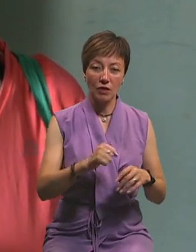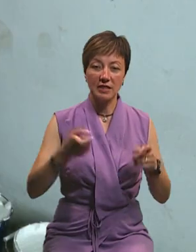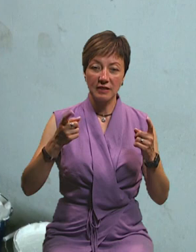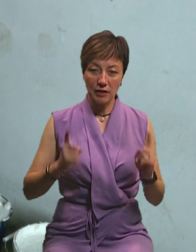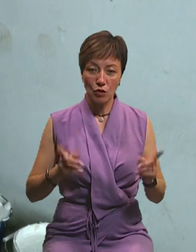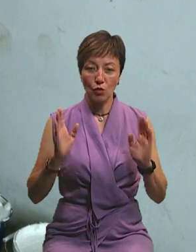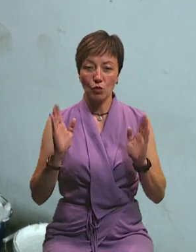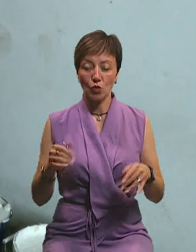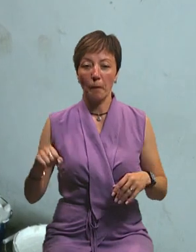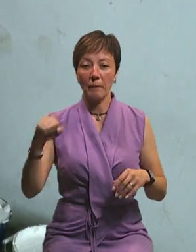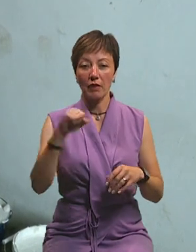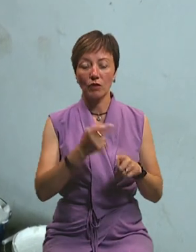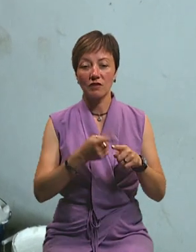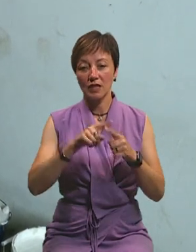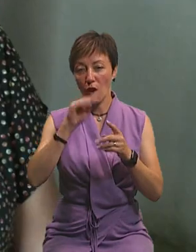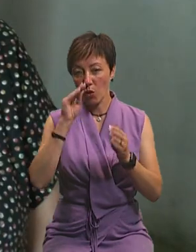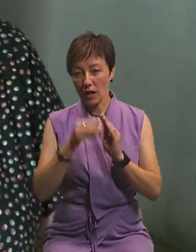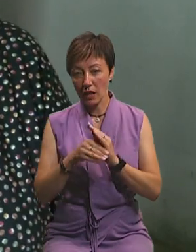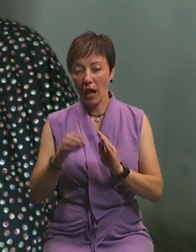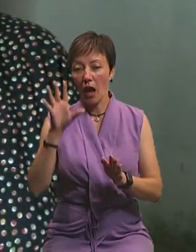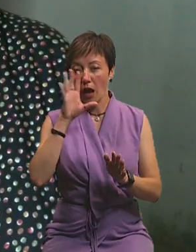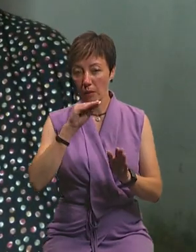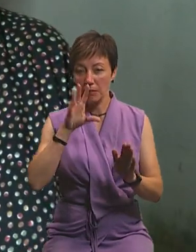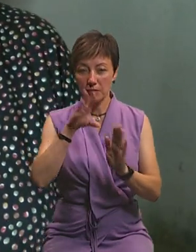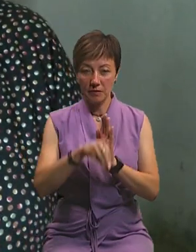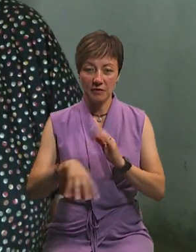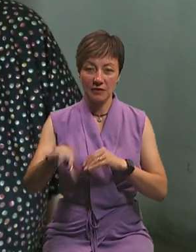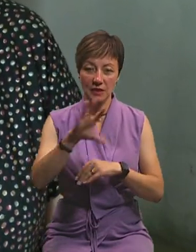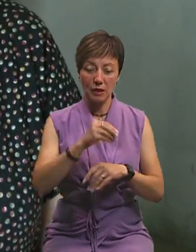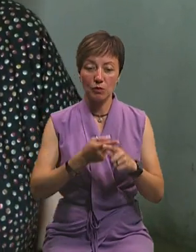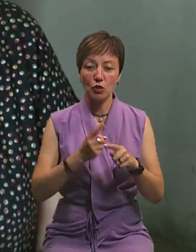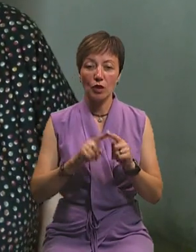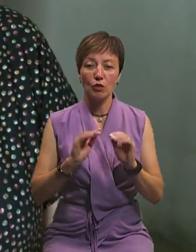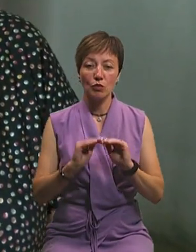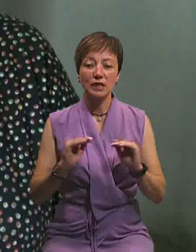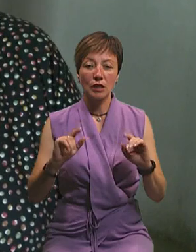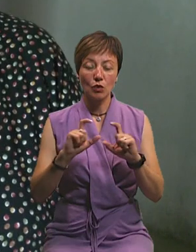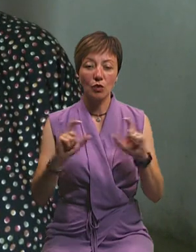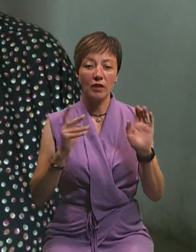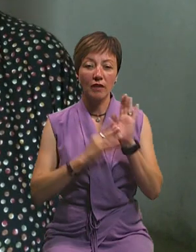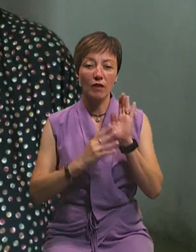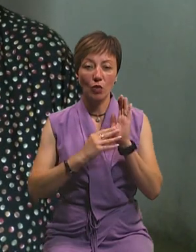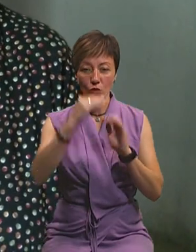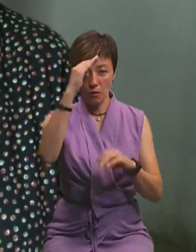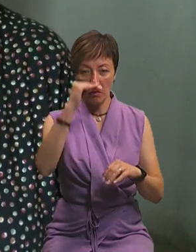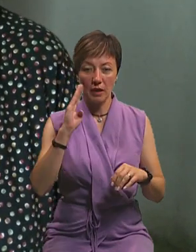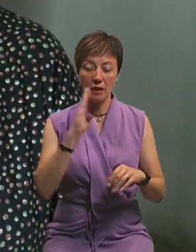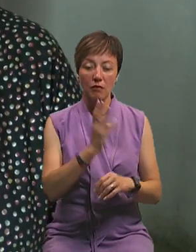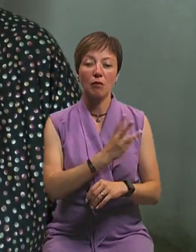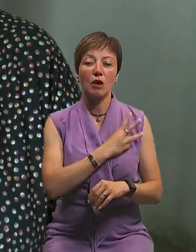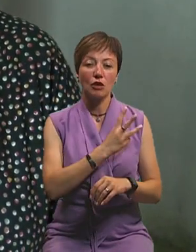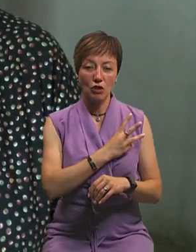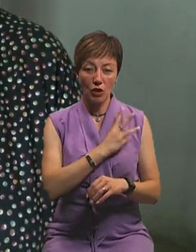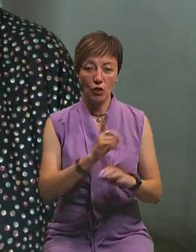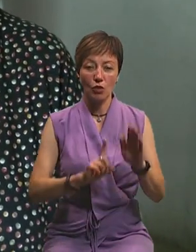приводити це укриття помістяться всі каже Валентина Гандзюк по даному садочку 90-х батьків виявили бажання